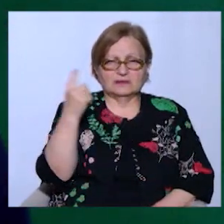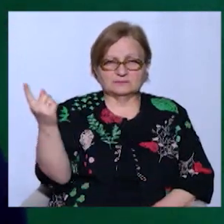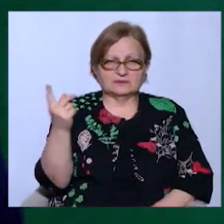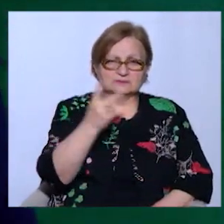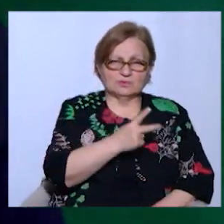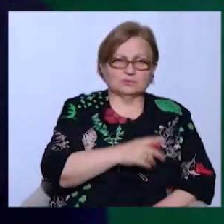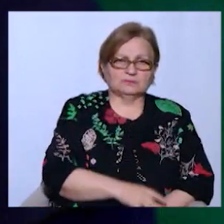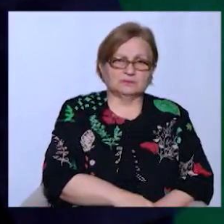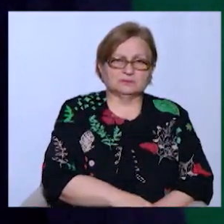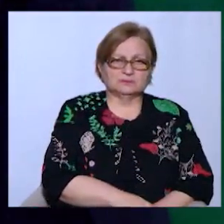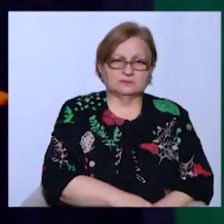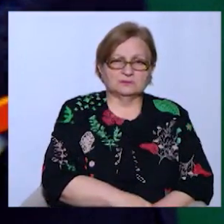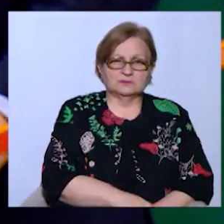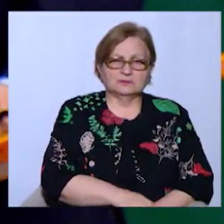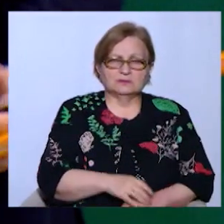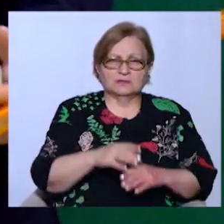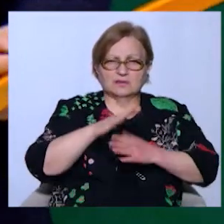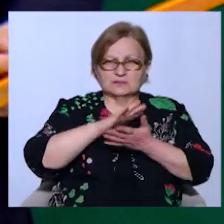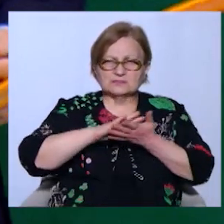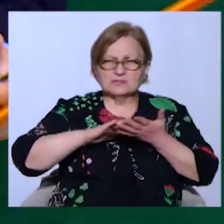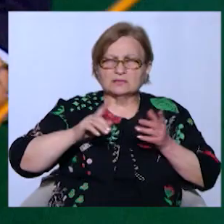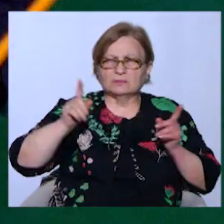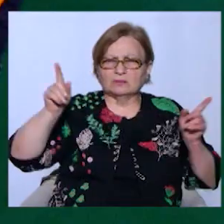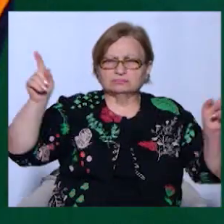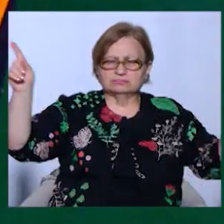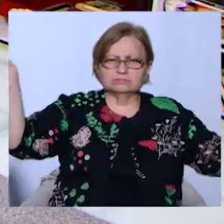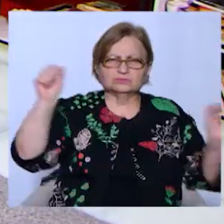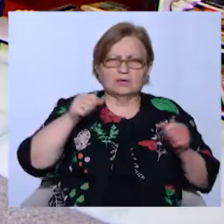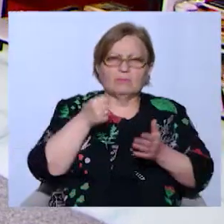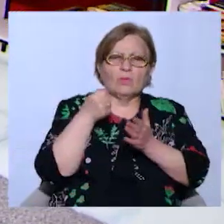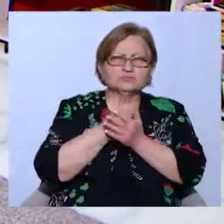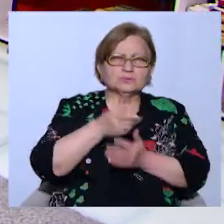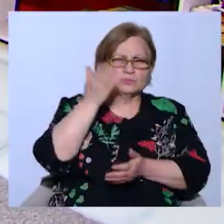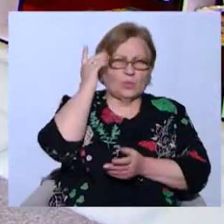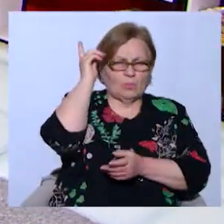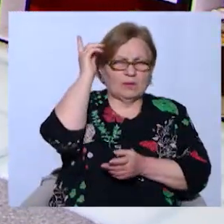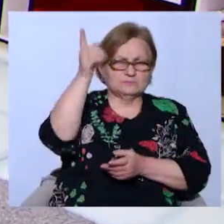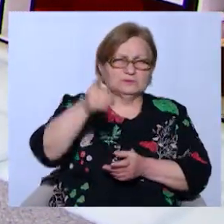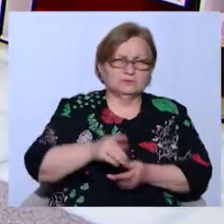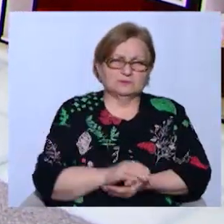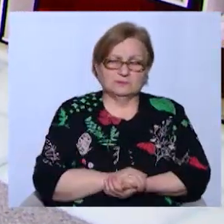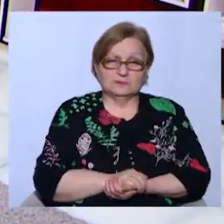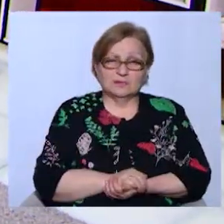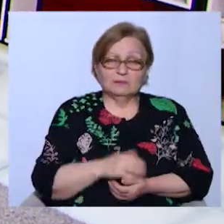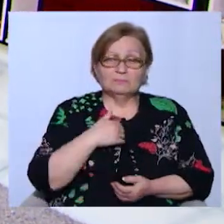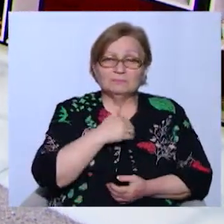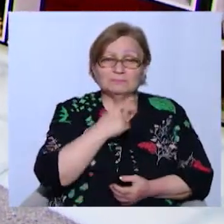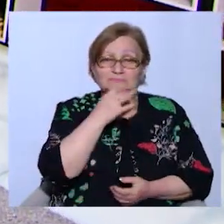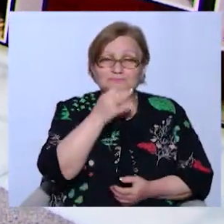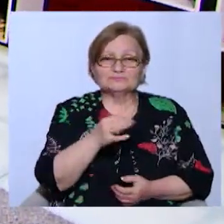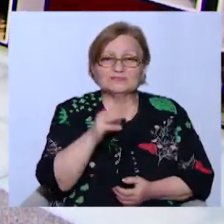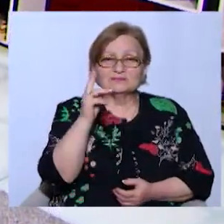მხარეს არ გრძელდება უსასრულოდ. აქ მინდა გითხრათ შენიშვნის სახით.